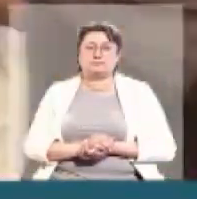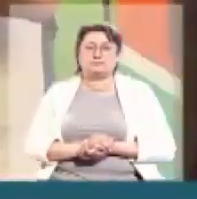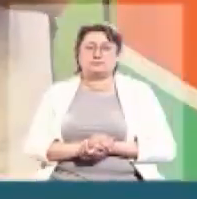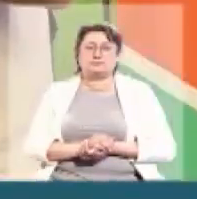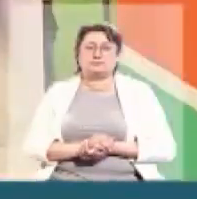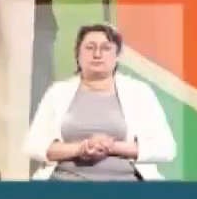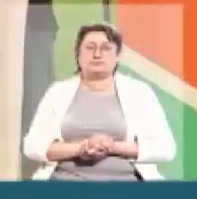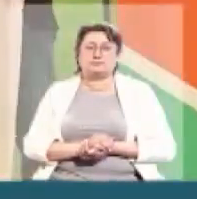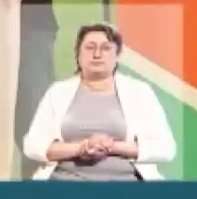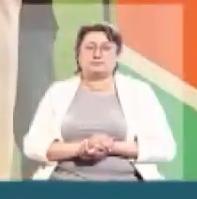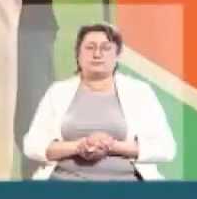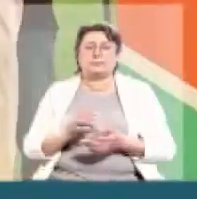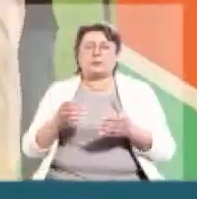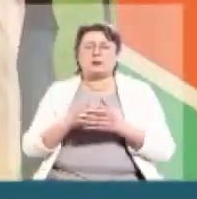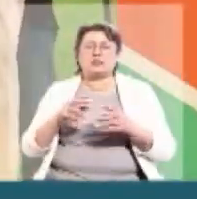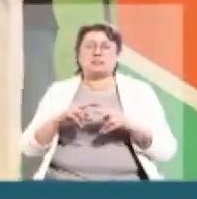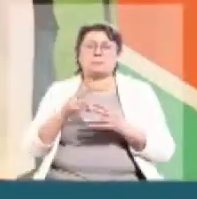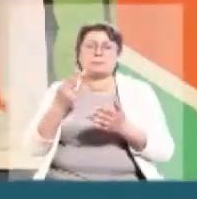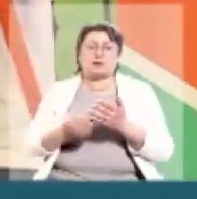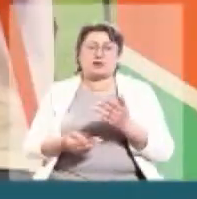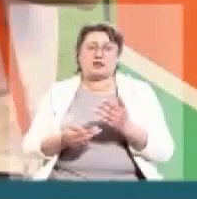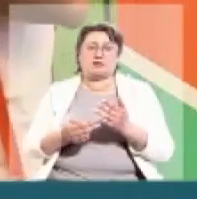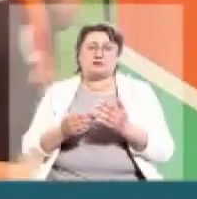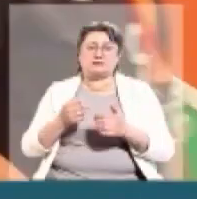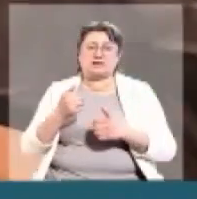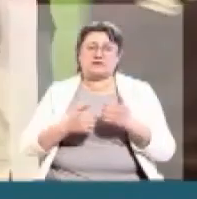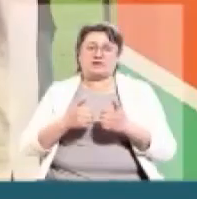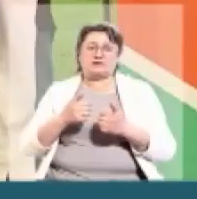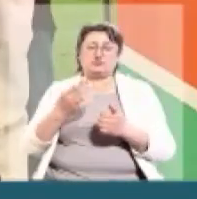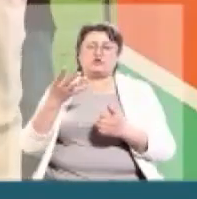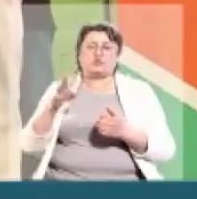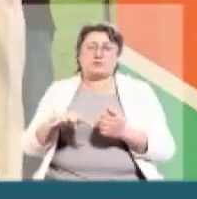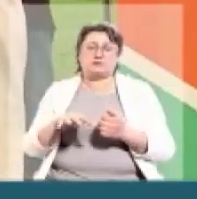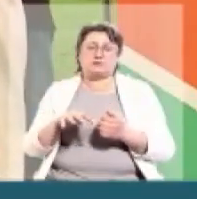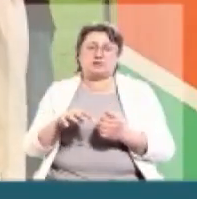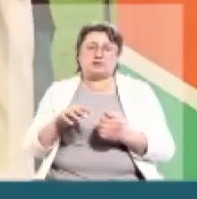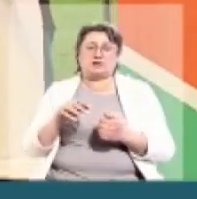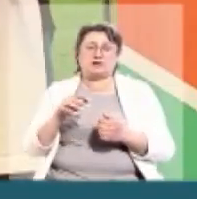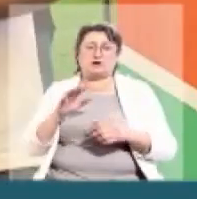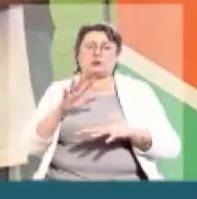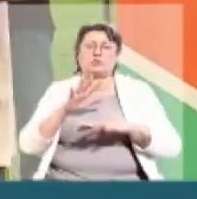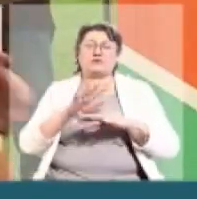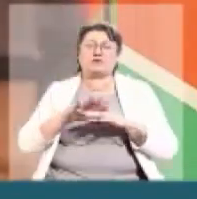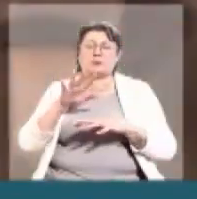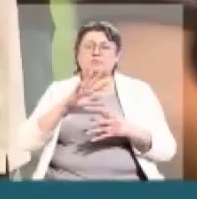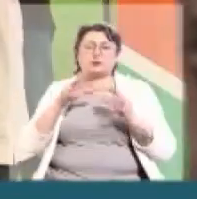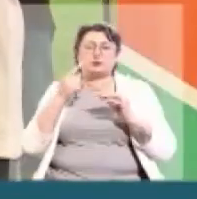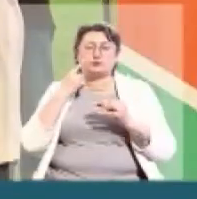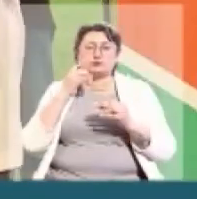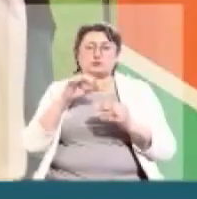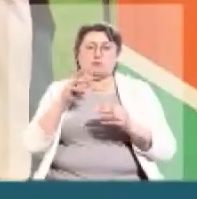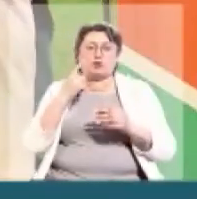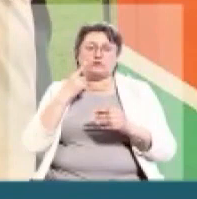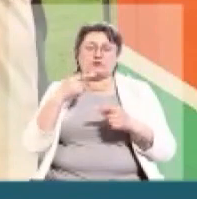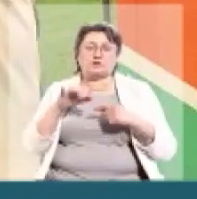Бұл сайыстан жеңіліс тапқан Астана командасы жалпы ұпай бойынша турнир кестесінде 4-ші орында қанағат тұтты. Ресей елінен келген спортшылар